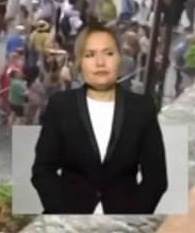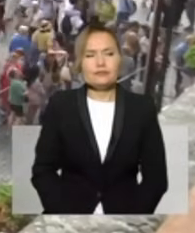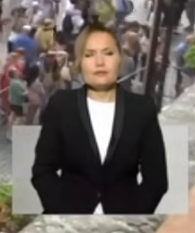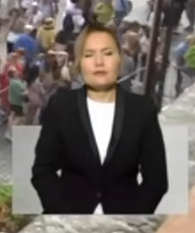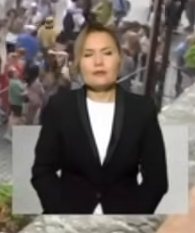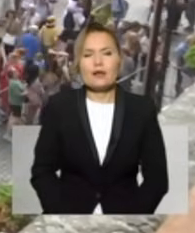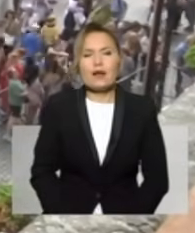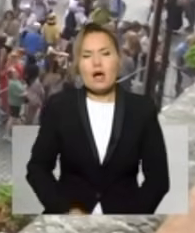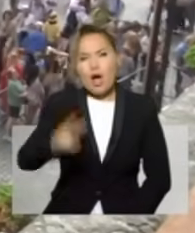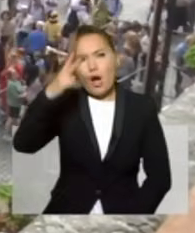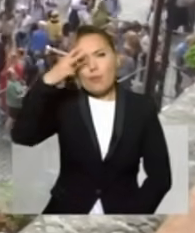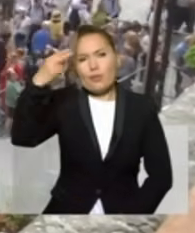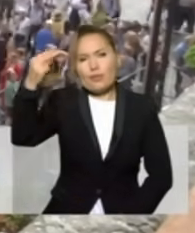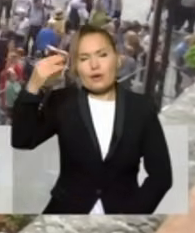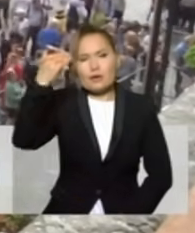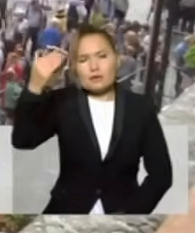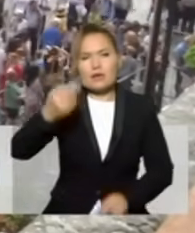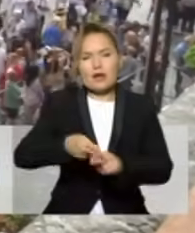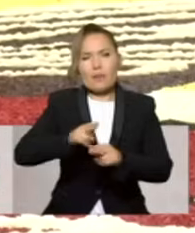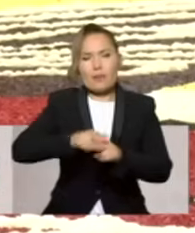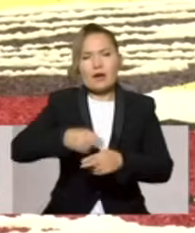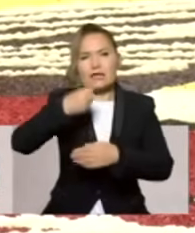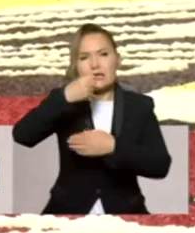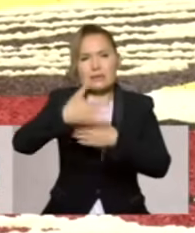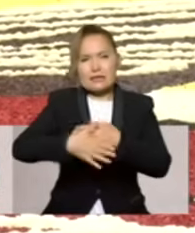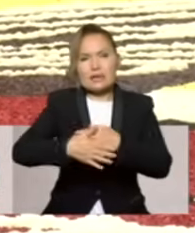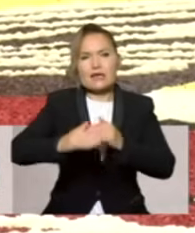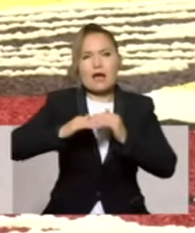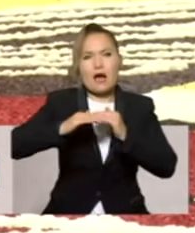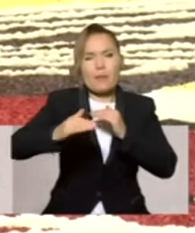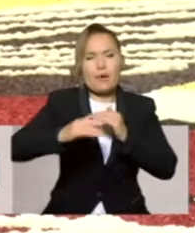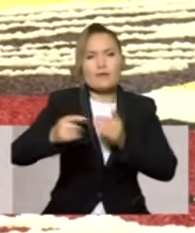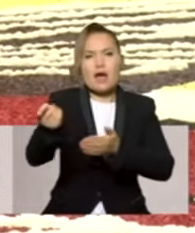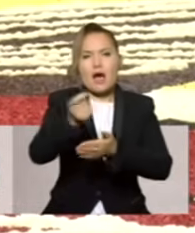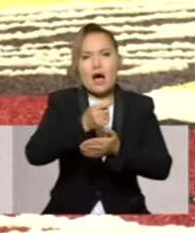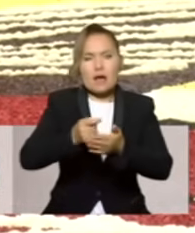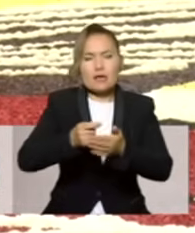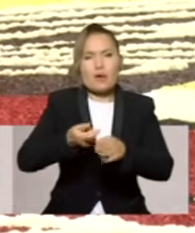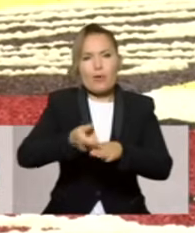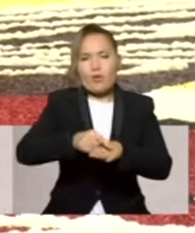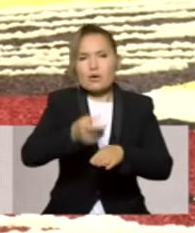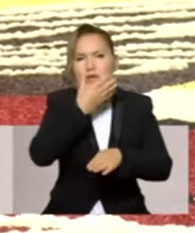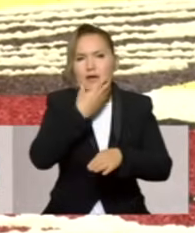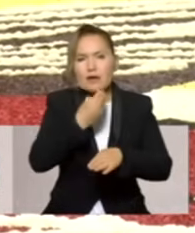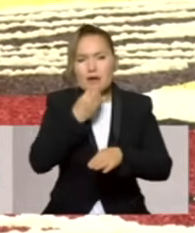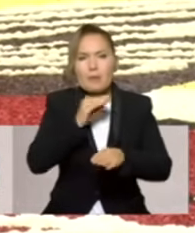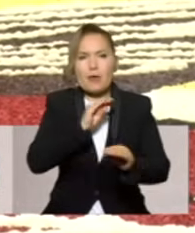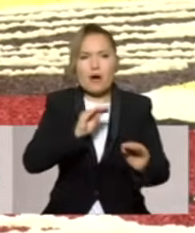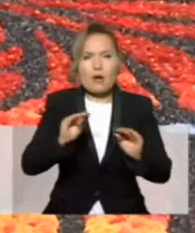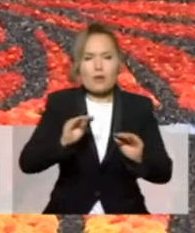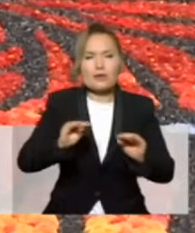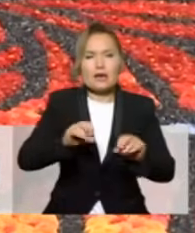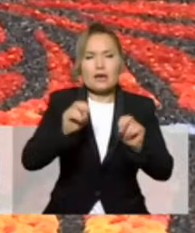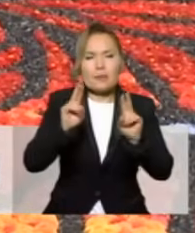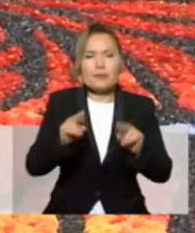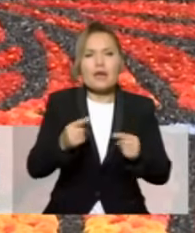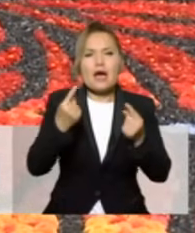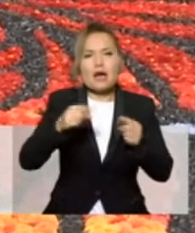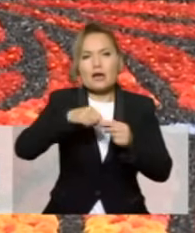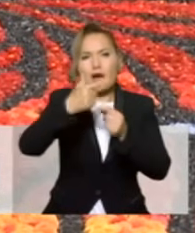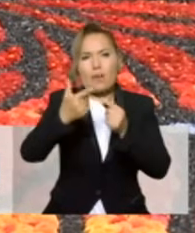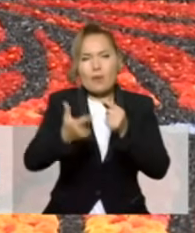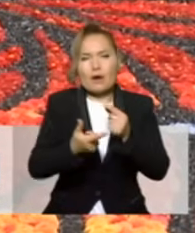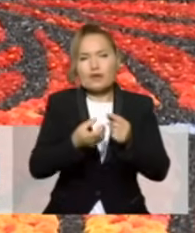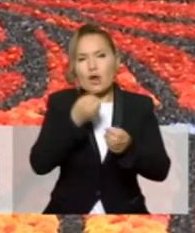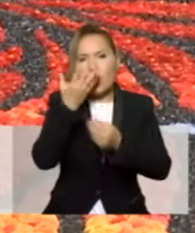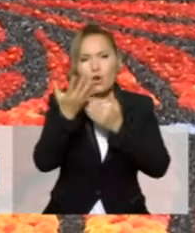Брюссельдің басты алаңына кілем жылда бегониядан төселетін. Биыл аптап ыстық пен нөсерлі жауынға шыдас береді деп ұйымдастырушылар ірі жапырақты нарғыз гүлді